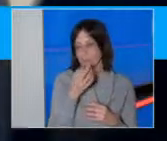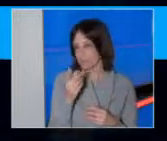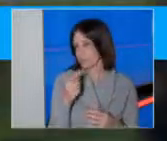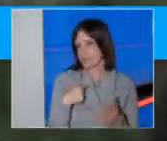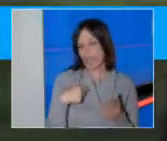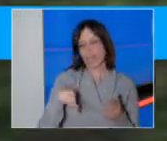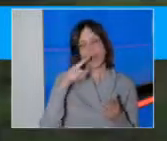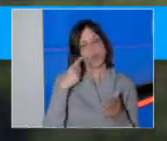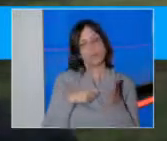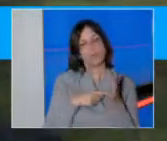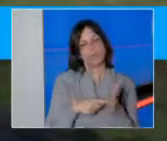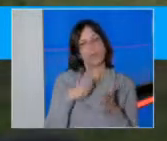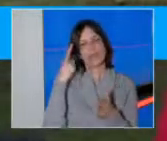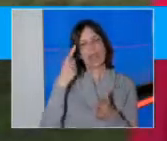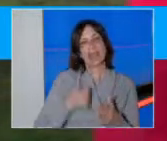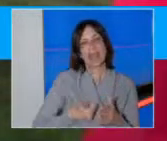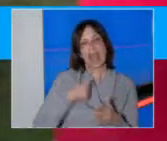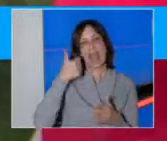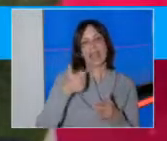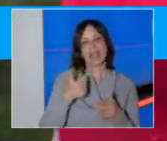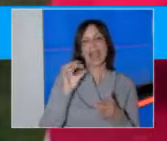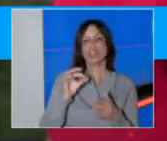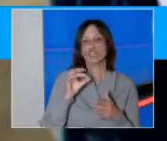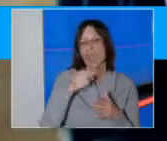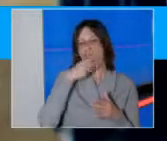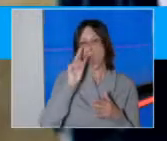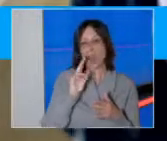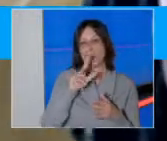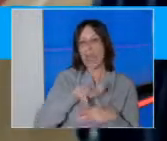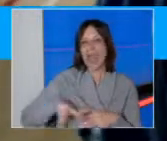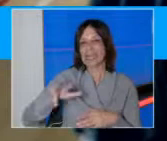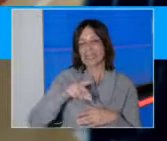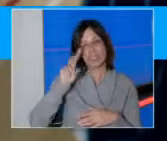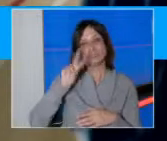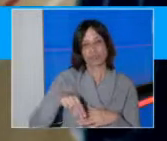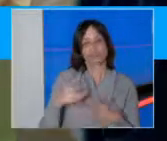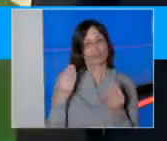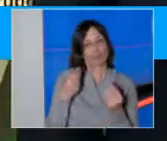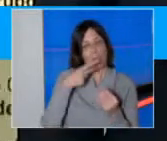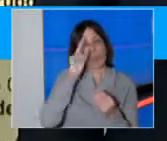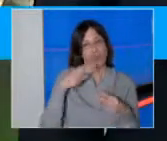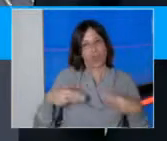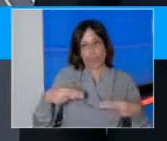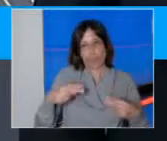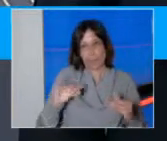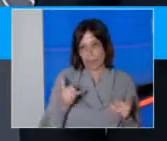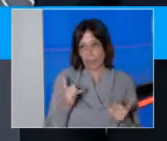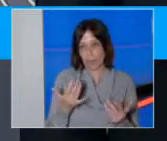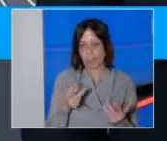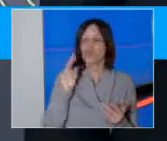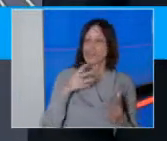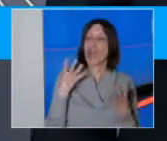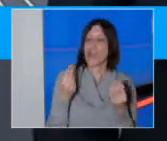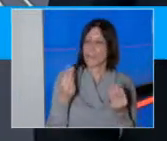את דעת הנהגת ההורים הארצית כדעה אחידה, אבל יש לא מעט הורים שגם חוששים, לא? יש המון